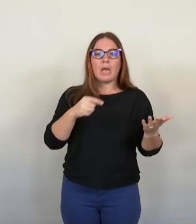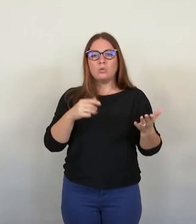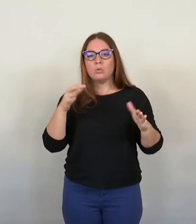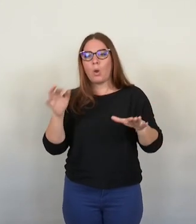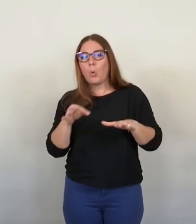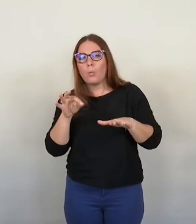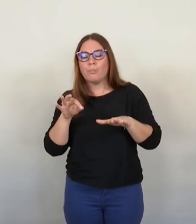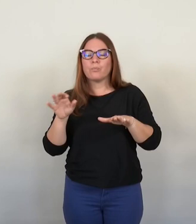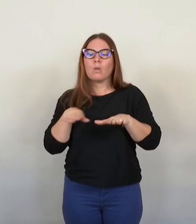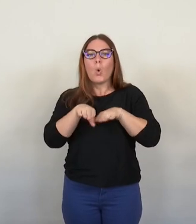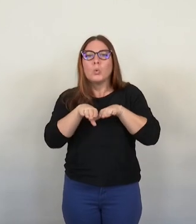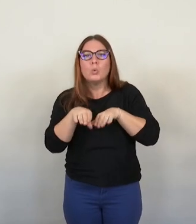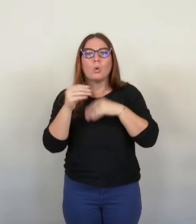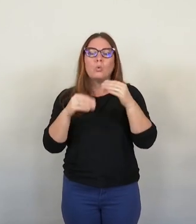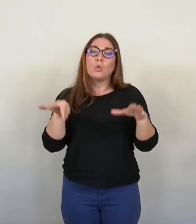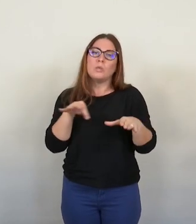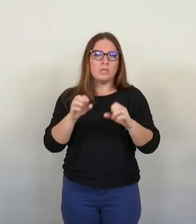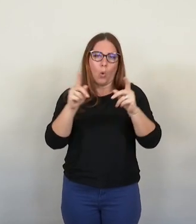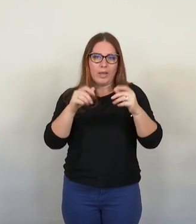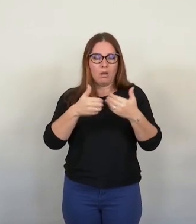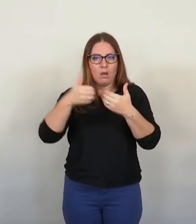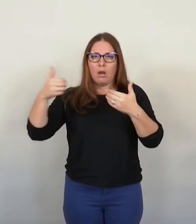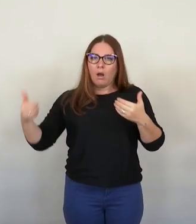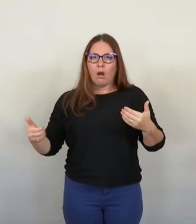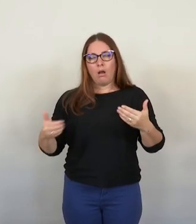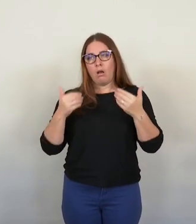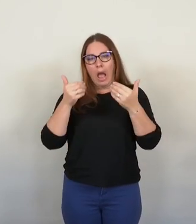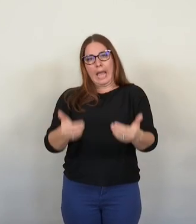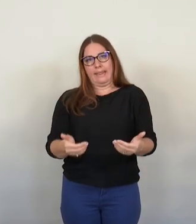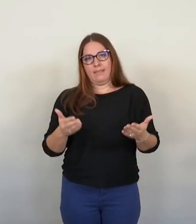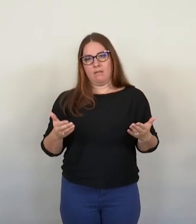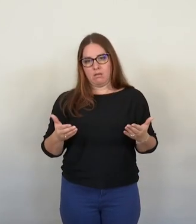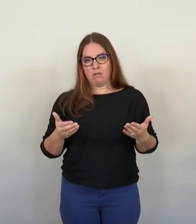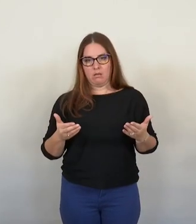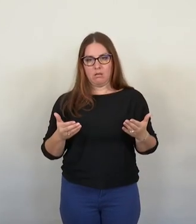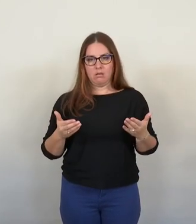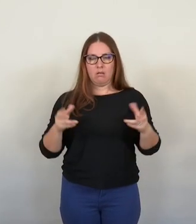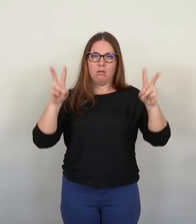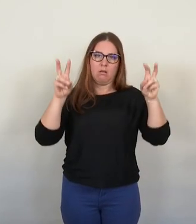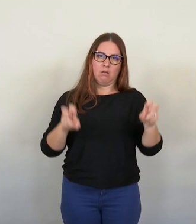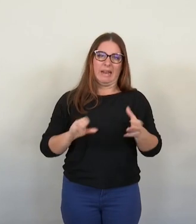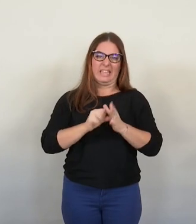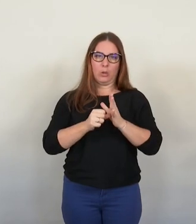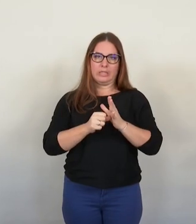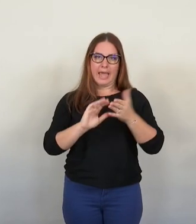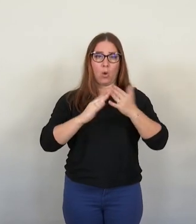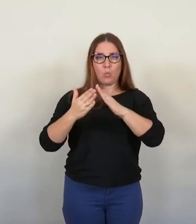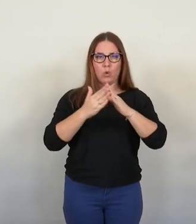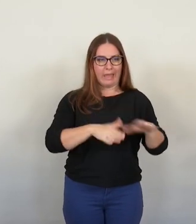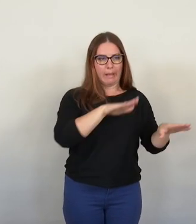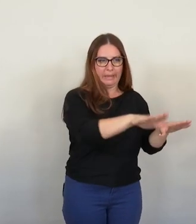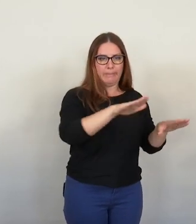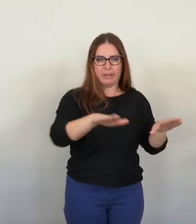ou cuisine peut-être qu'il est temps qu'on qu'on qu'on qu'on sorte de ces repères entre guillemets parfois souvent identitaires ou communautaires et